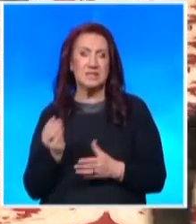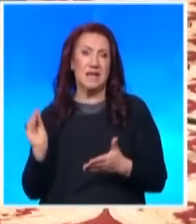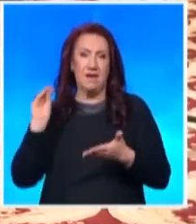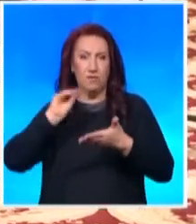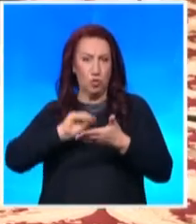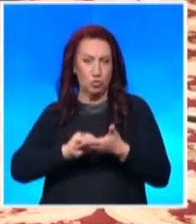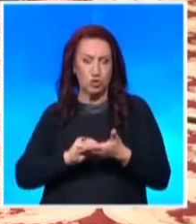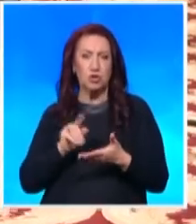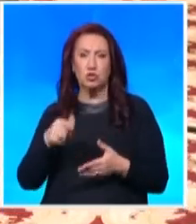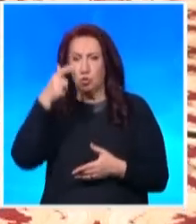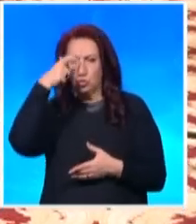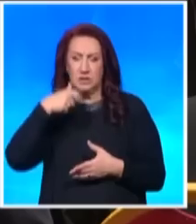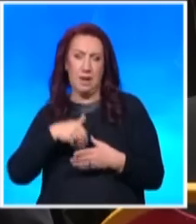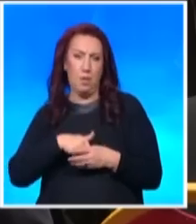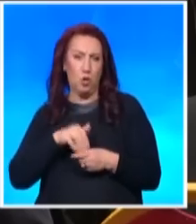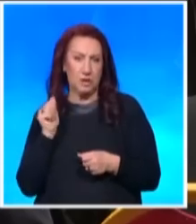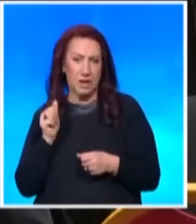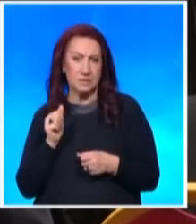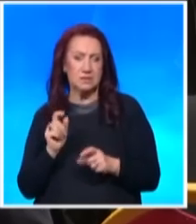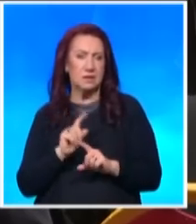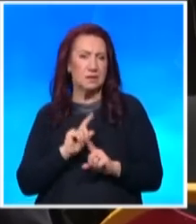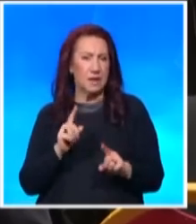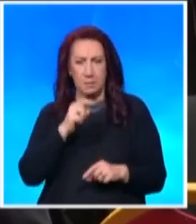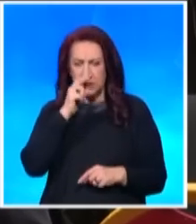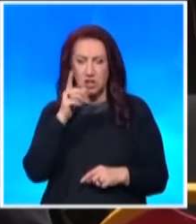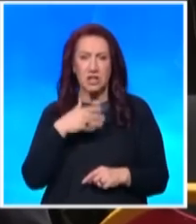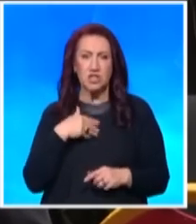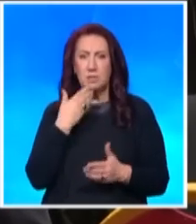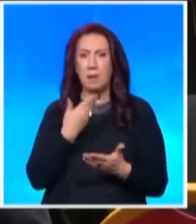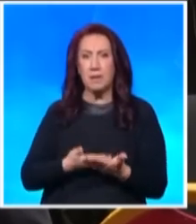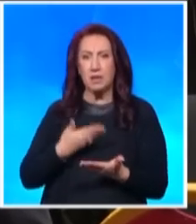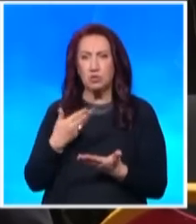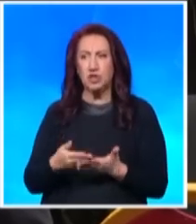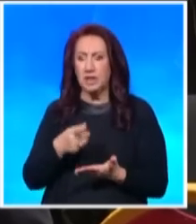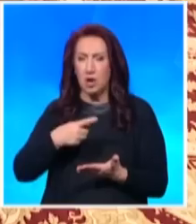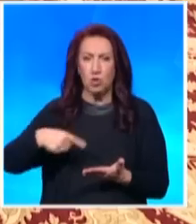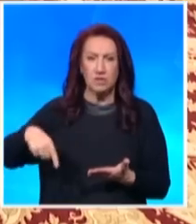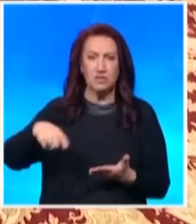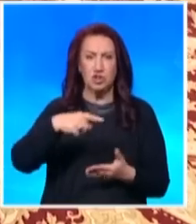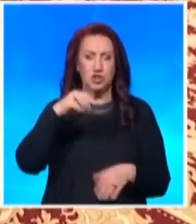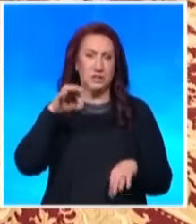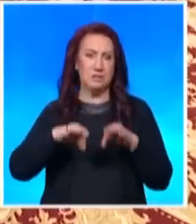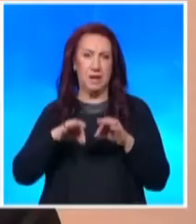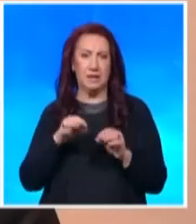е отказал сам, независимо, че е имало номинации от почти всички избирателни райони.